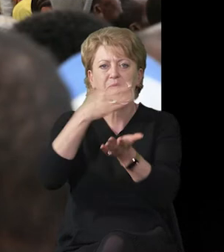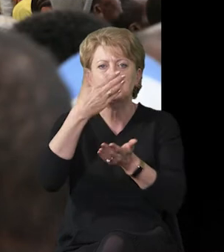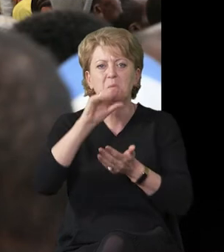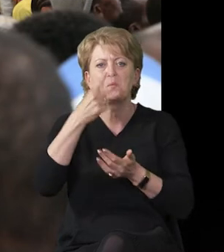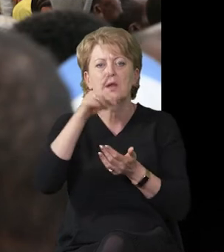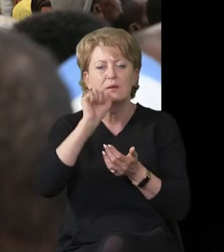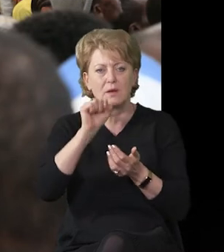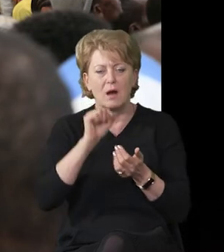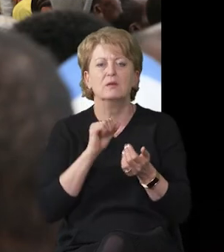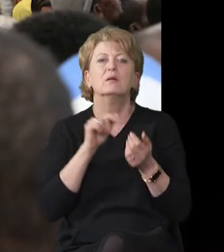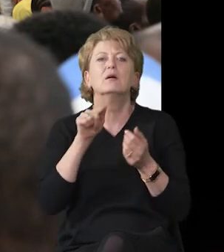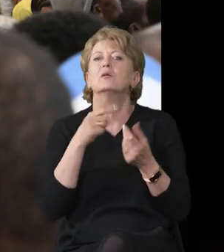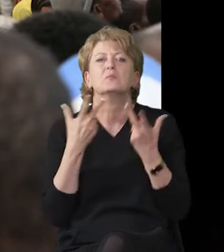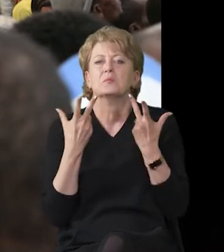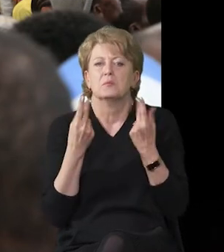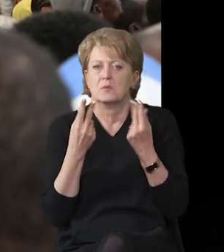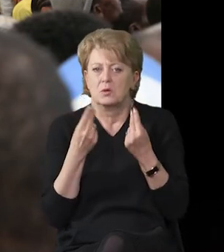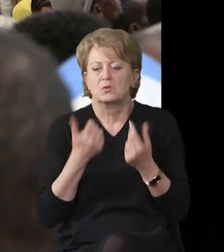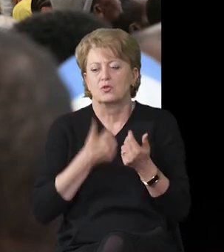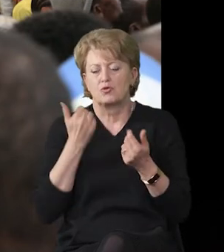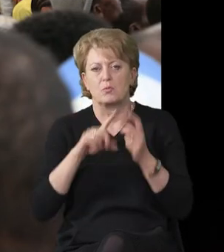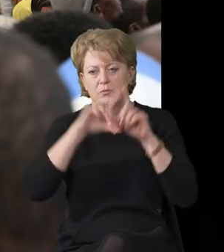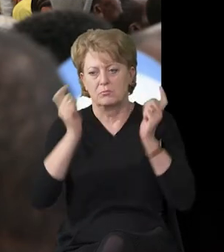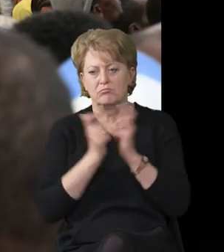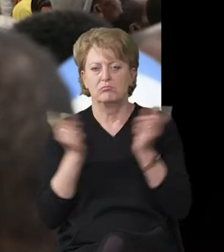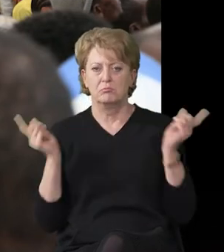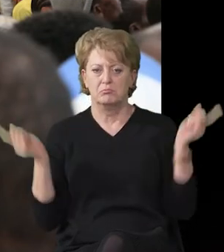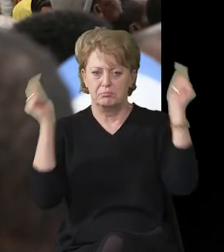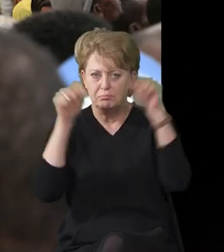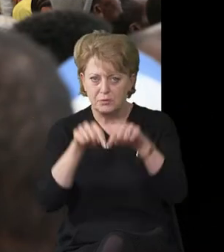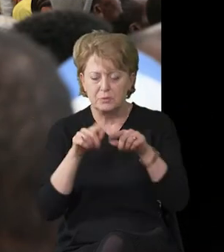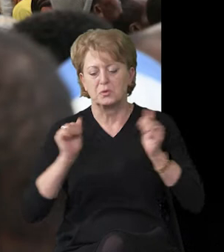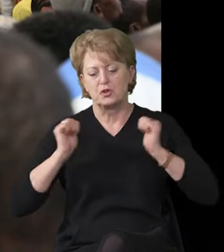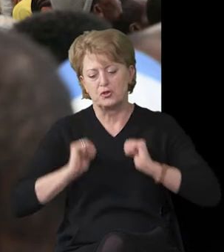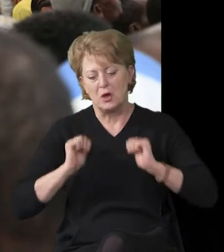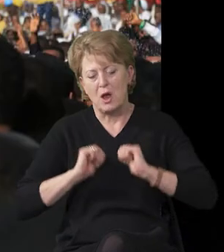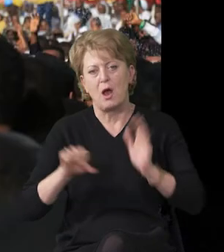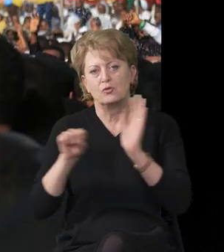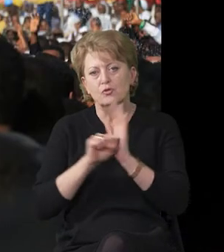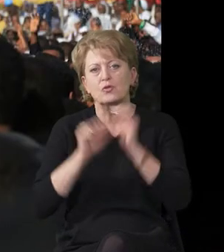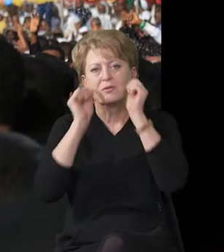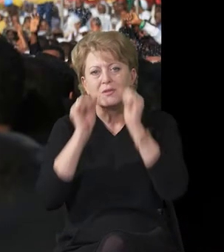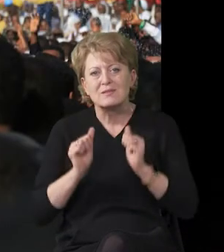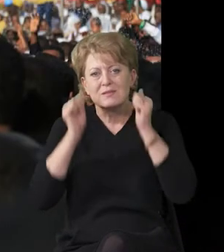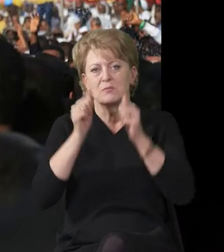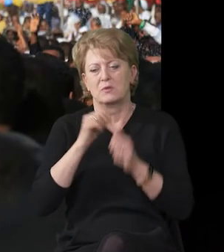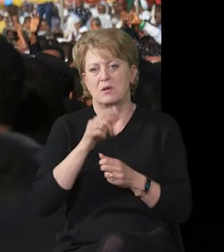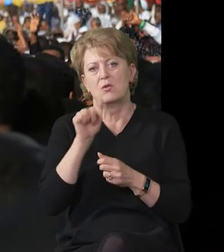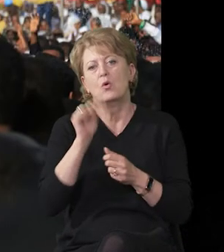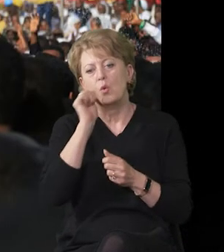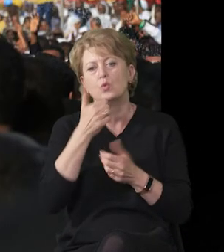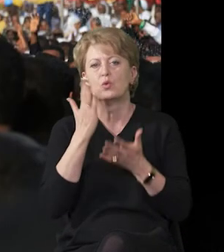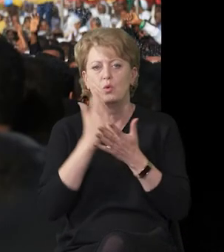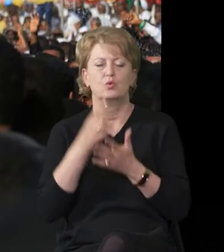po to, żeby tam zgromadzić się i przeczekać do następnego dnia, kiedy już jest święto właściwe.